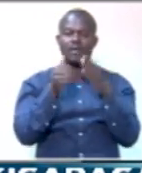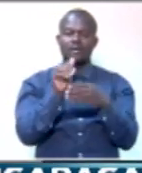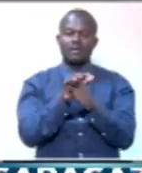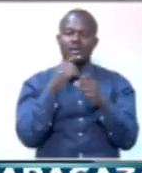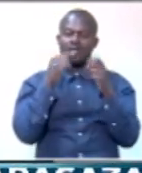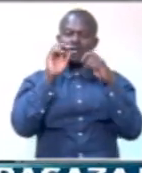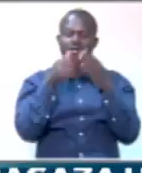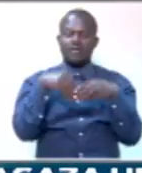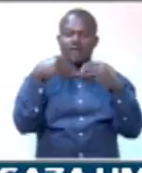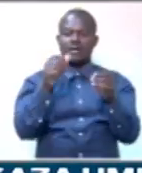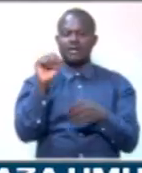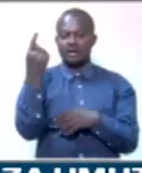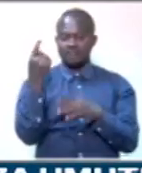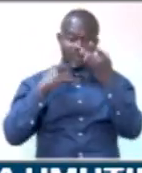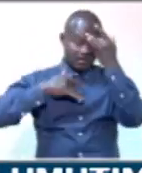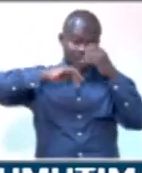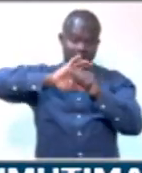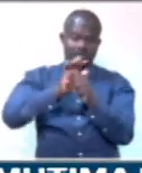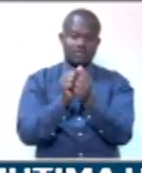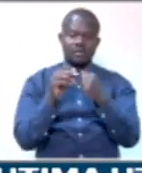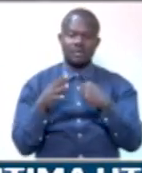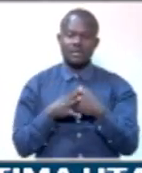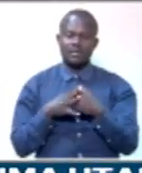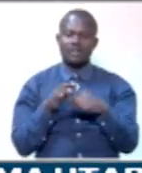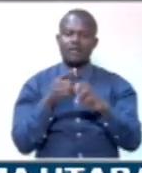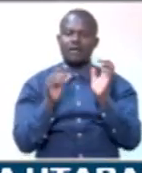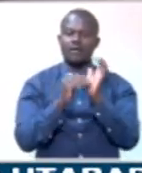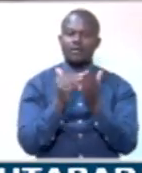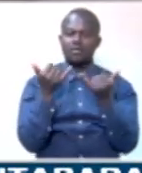bahawe doze ya mbere y'urukingo rwa COVID-19,